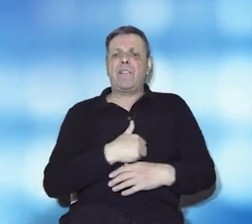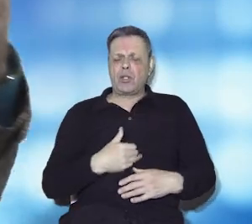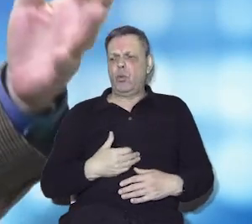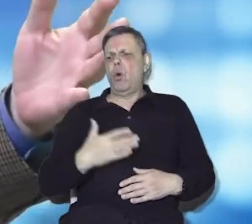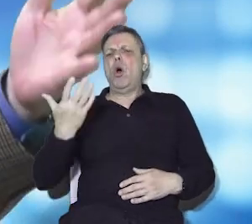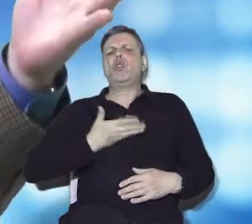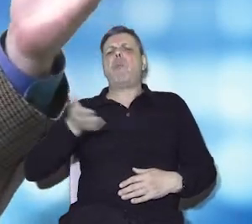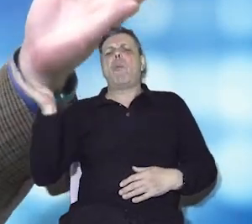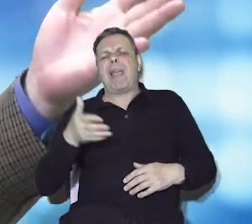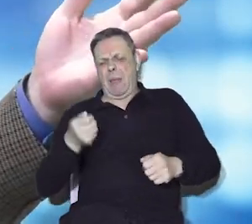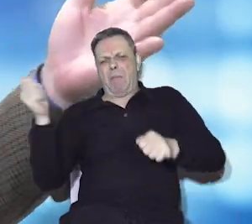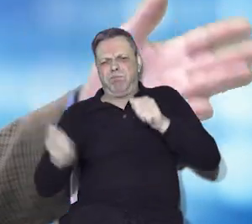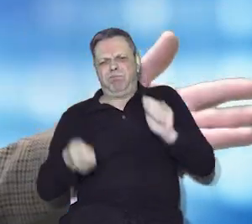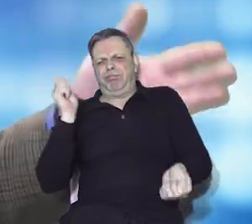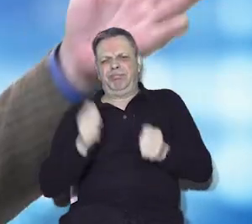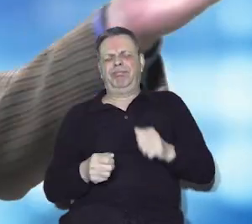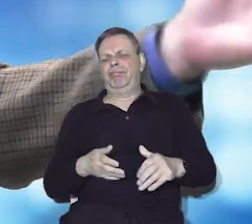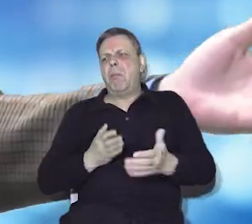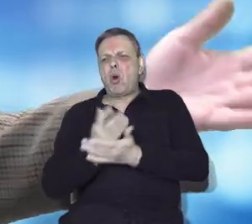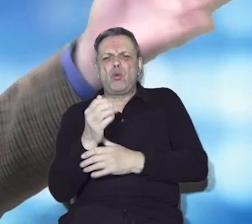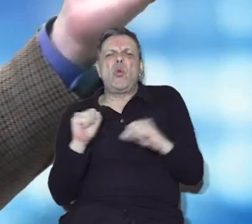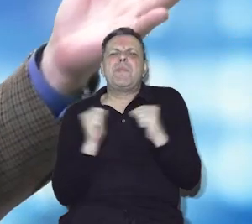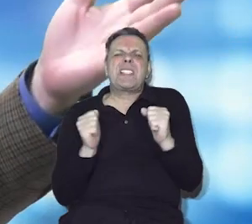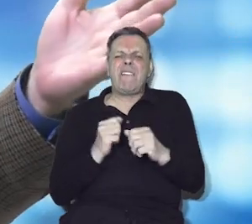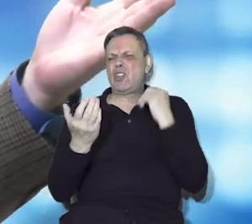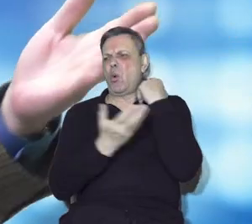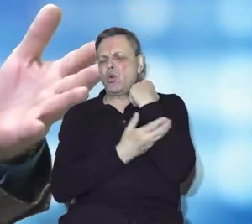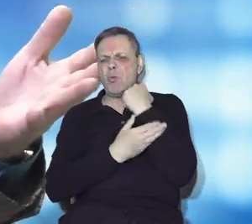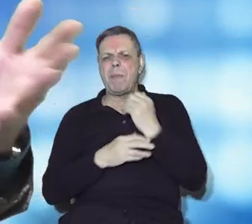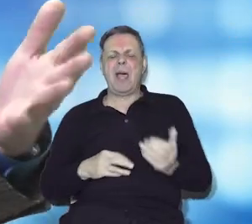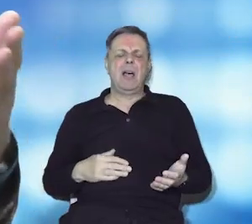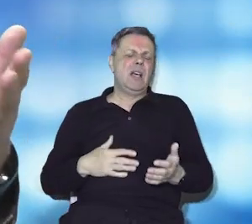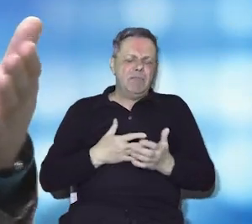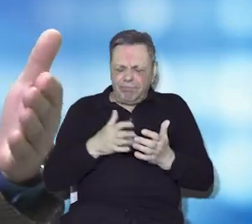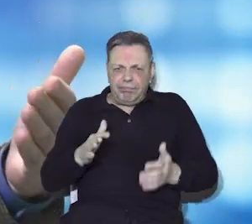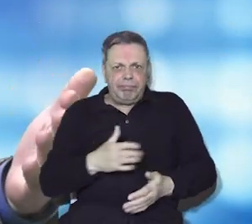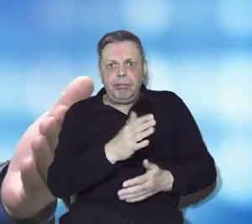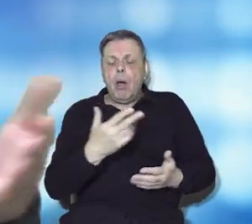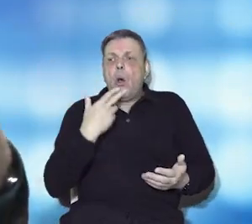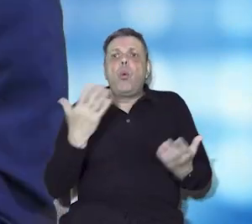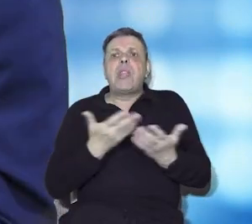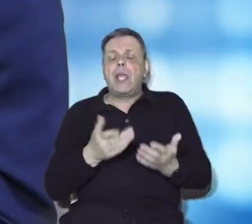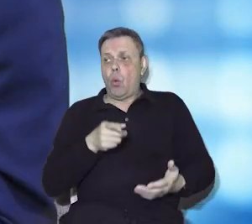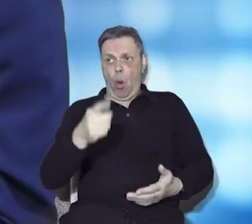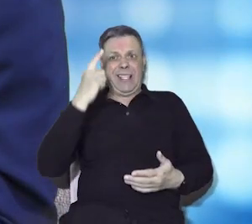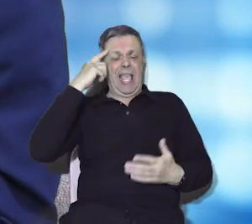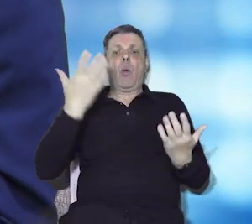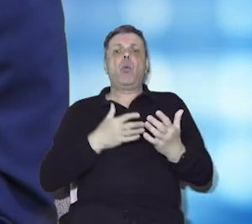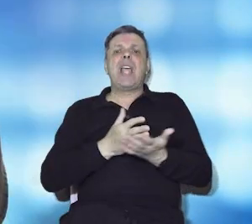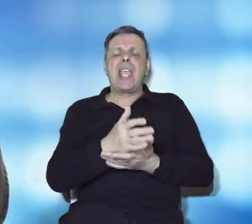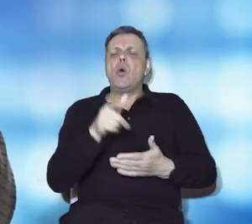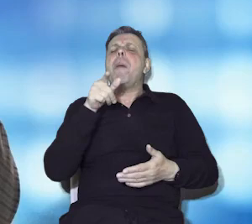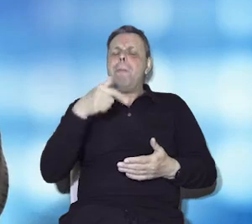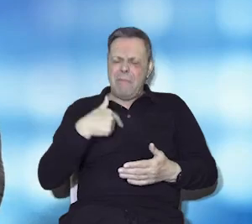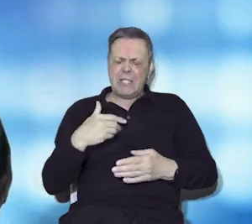dobiju batina, prođu, smrzavaju se po šumama, idu kuda idu, oni znaju kuda idu. I izloženi